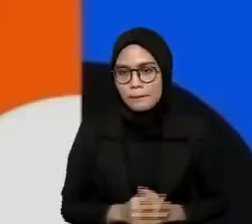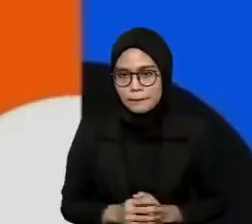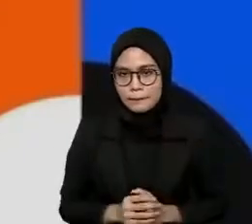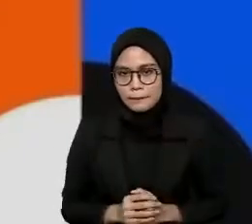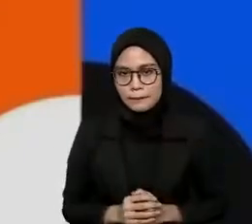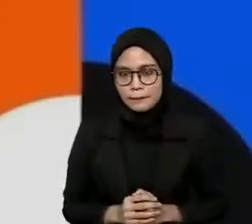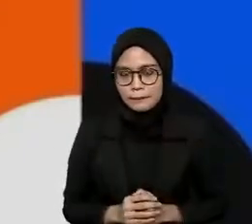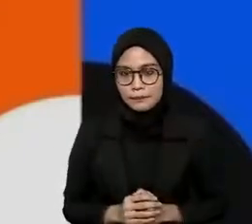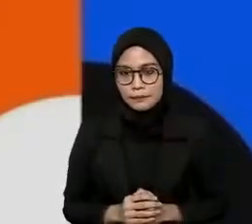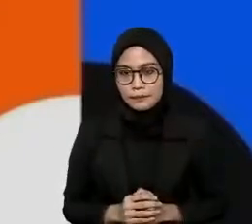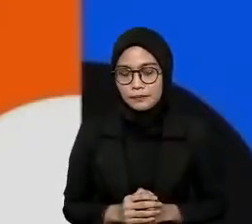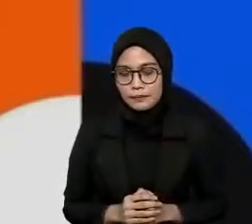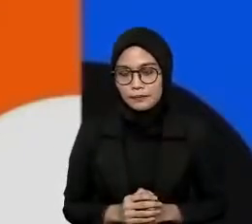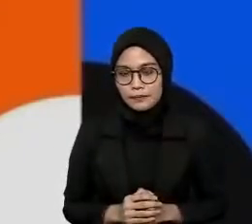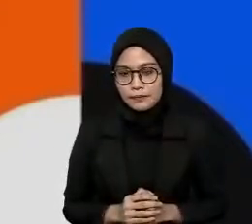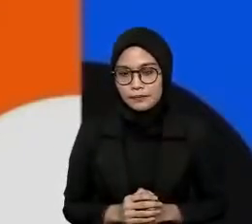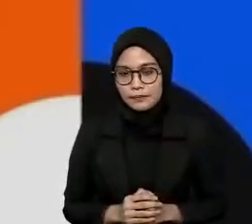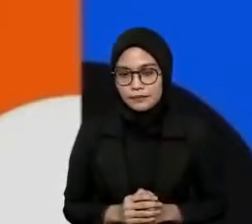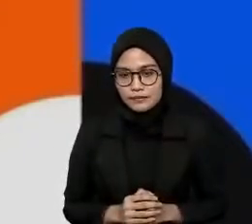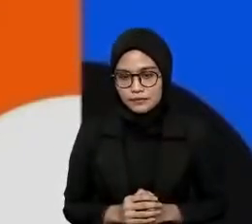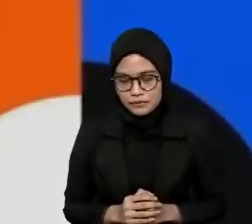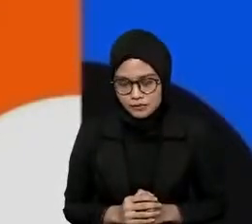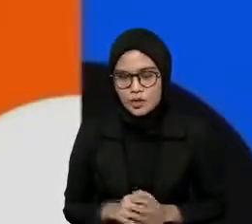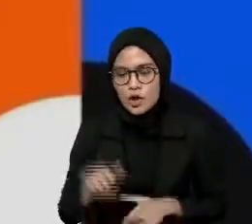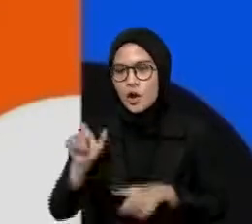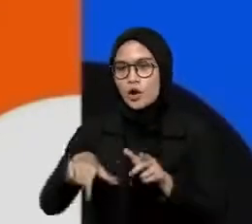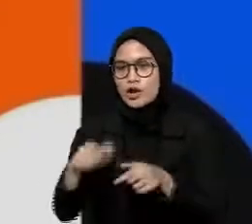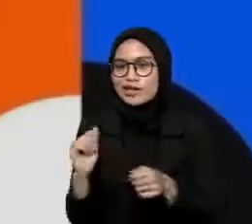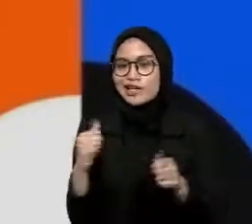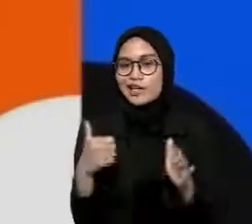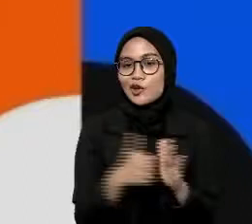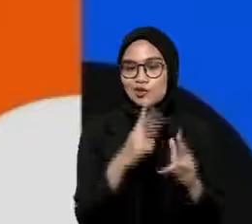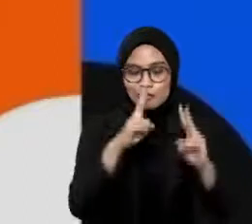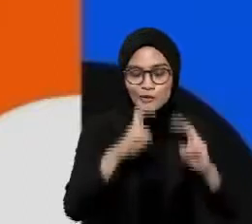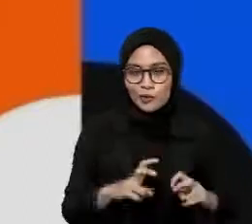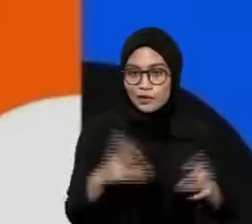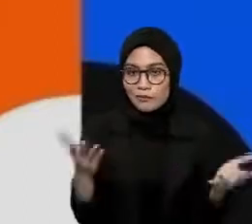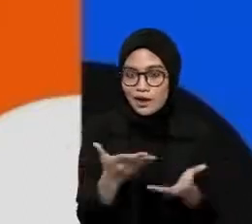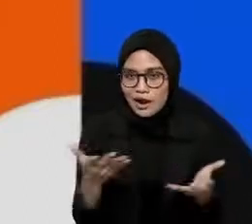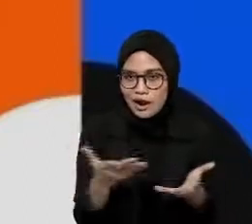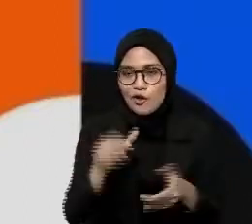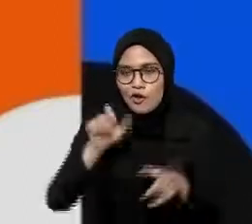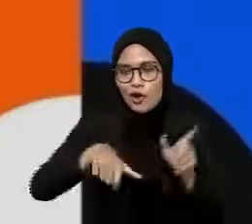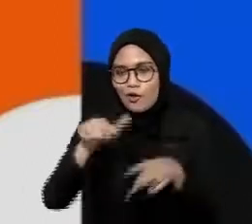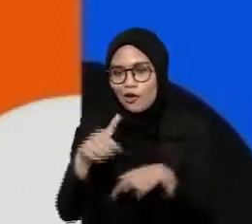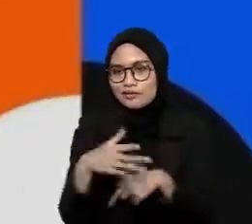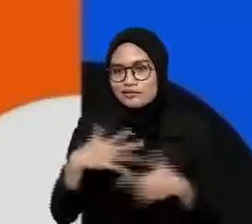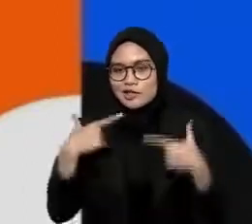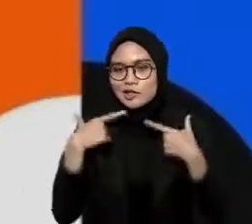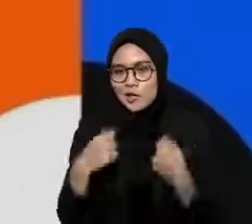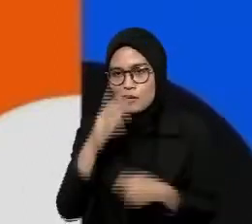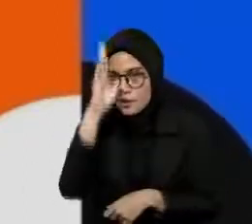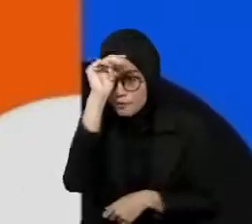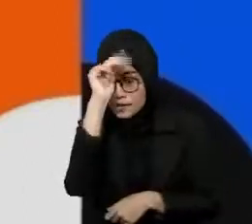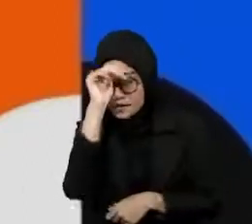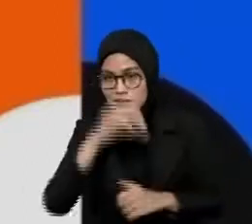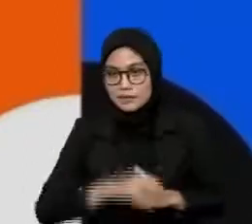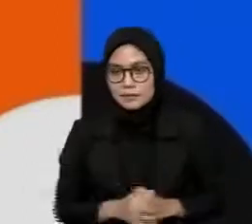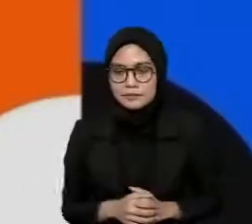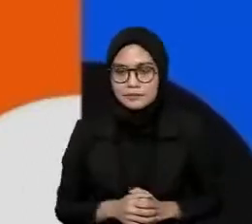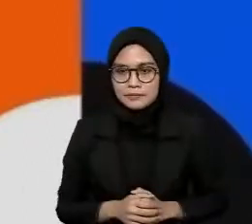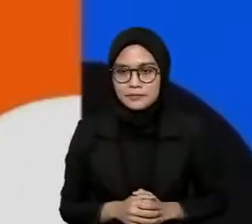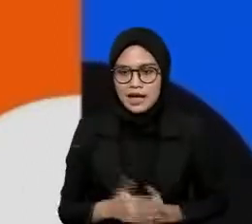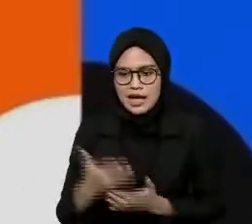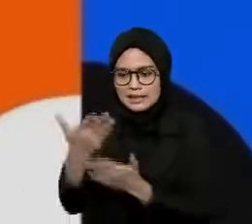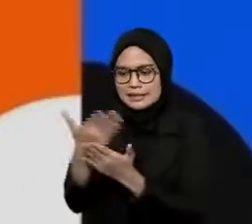banyak diikuti oleh responden adalah wilayah Jawa dan Bali. Hasil dari survei ini